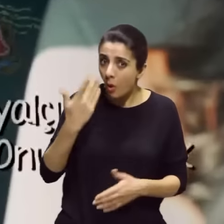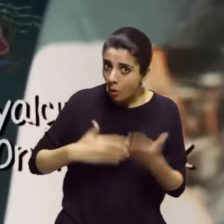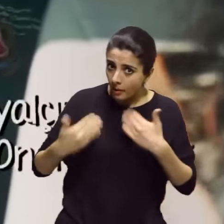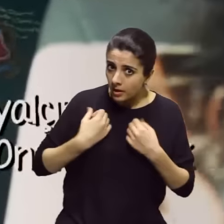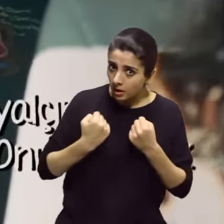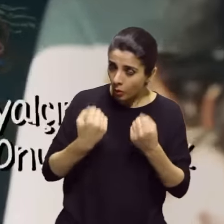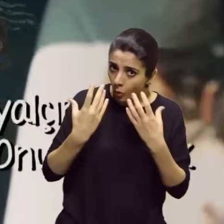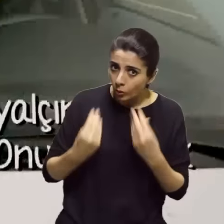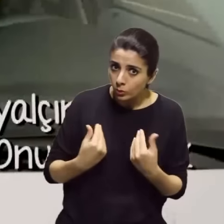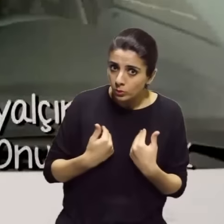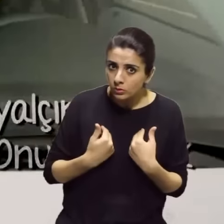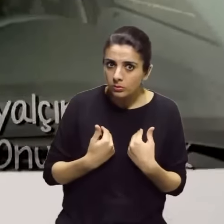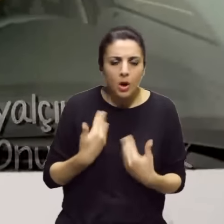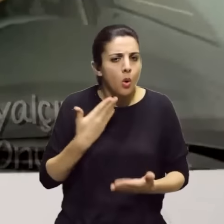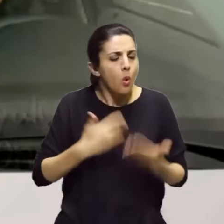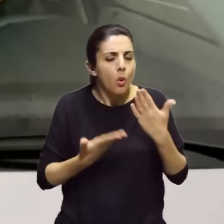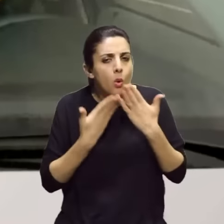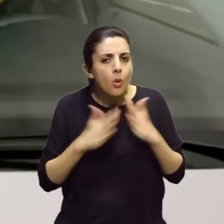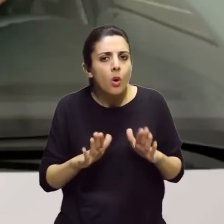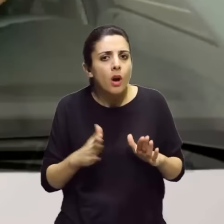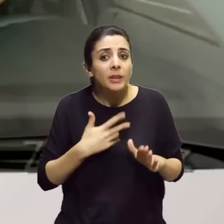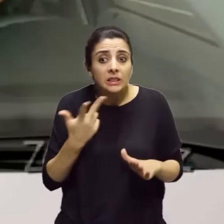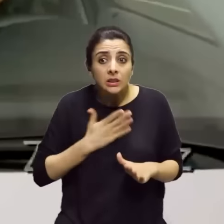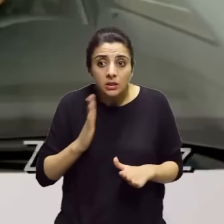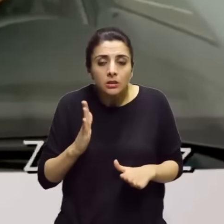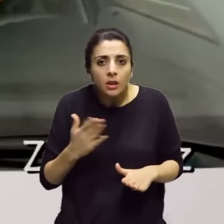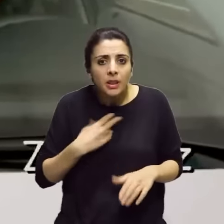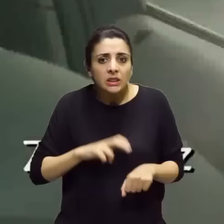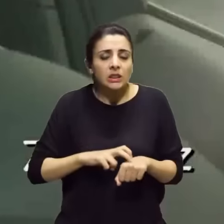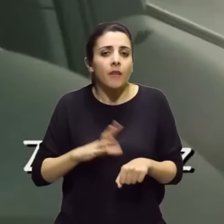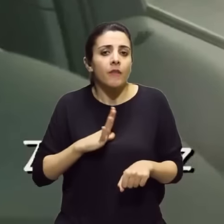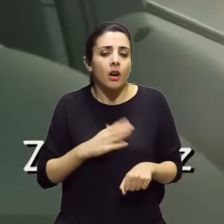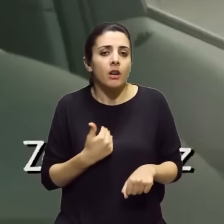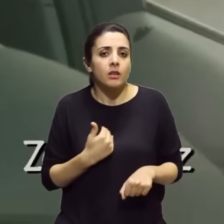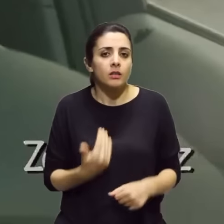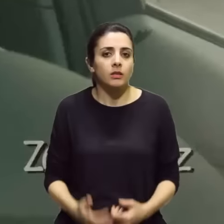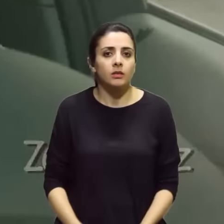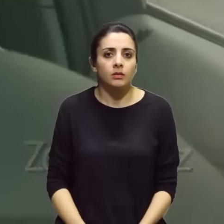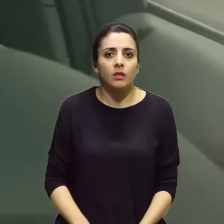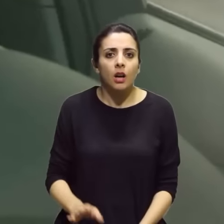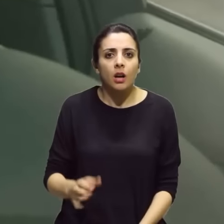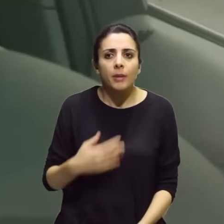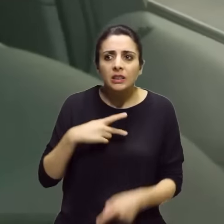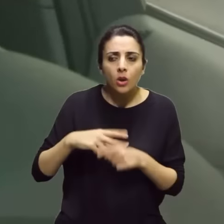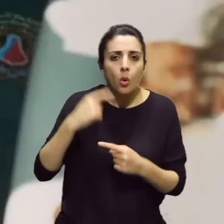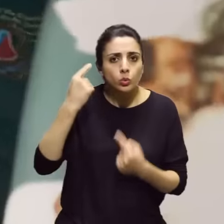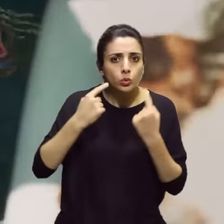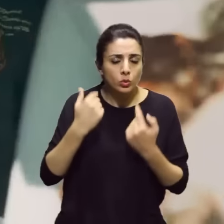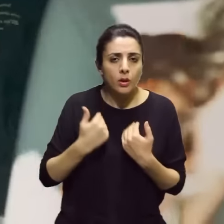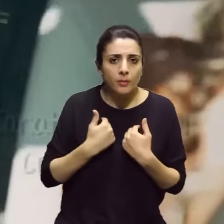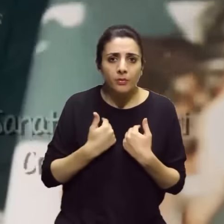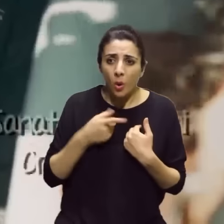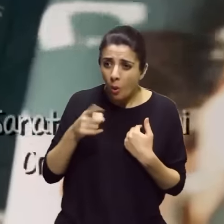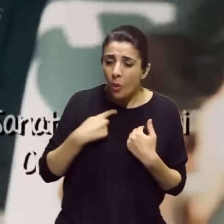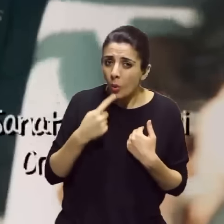yorulduysan ben geçebilirim ha. Yorulmadım. Sadece bu kadar hızlı gitmek biraz gerdi beni. Hem aklım da Zeyno'da. Ben